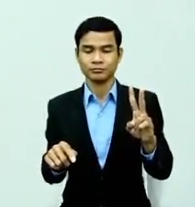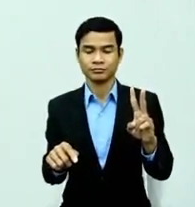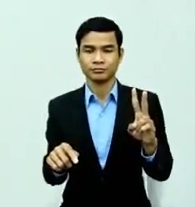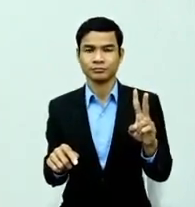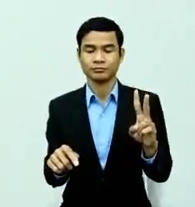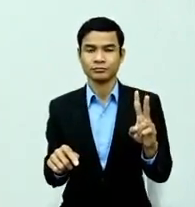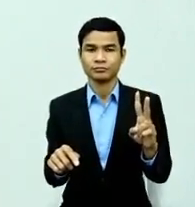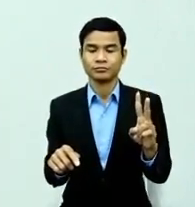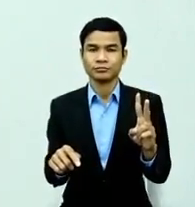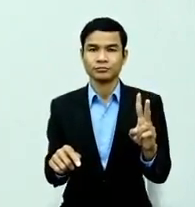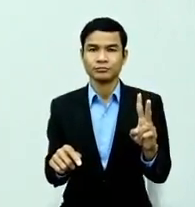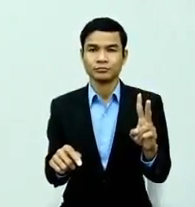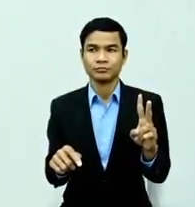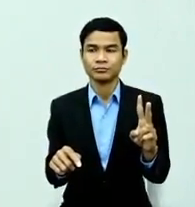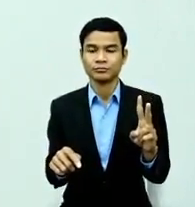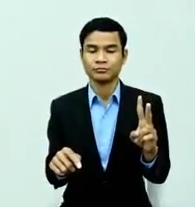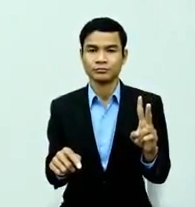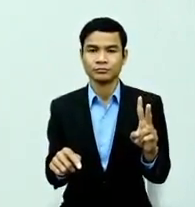2